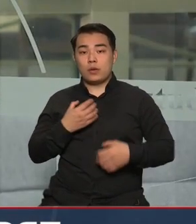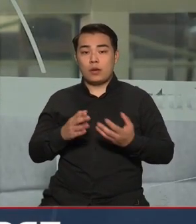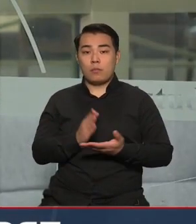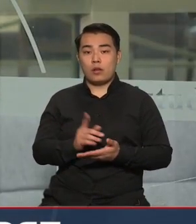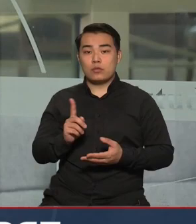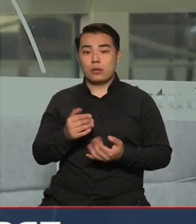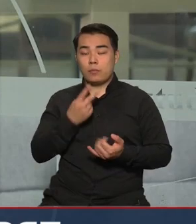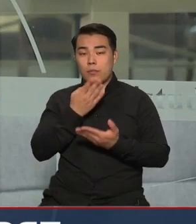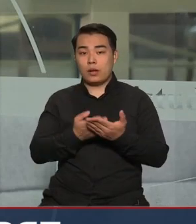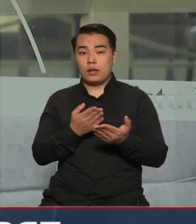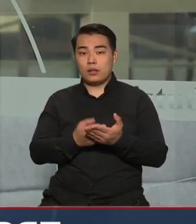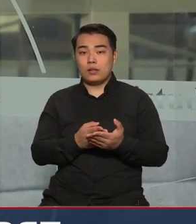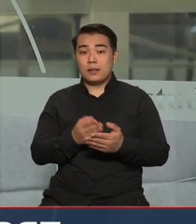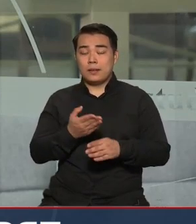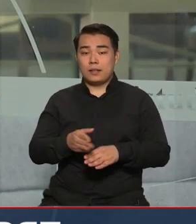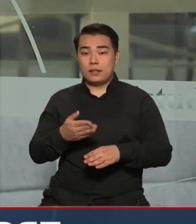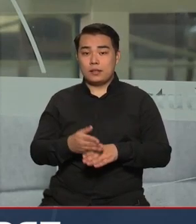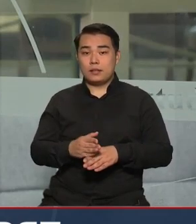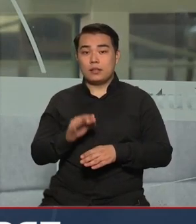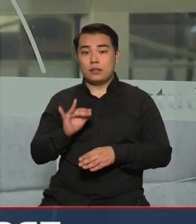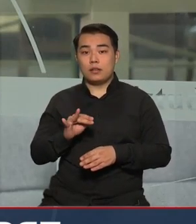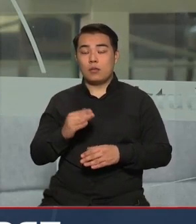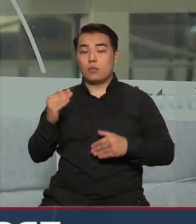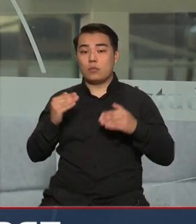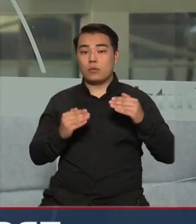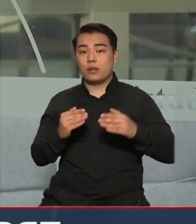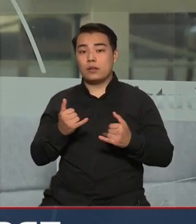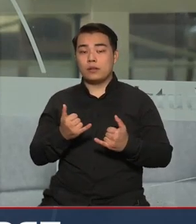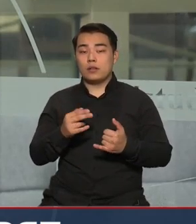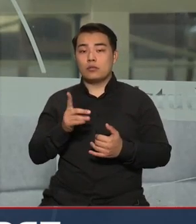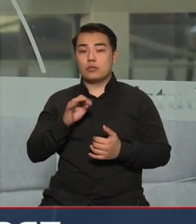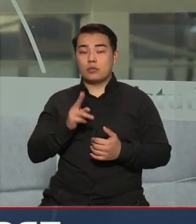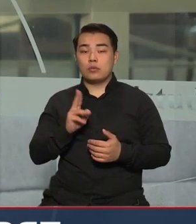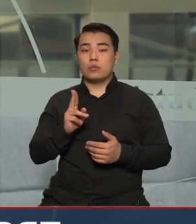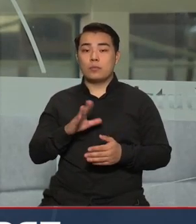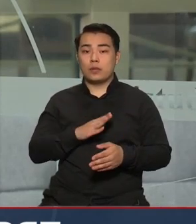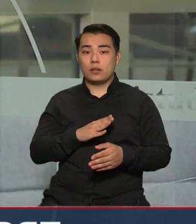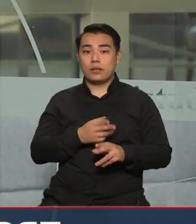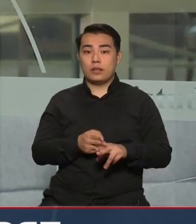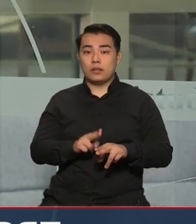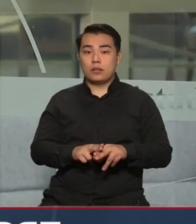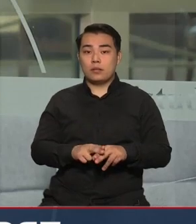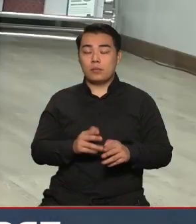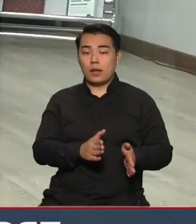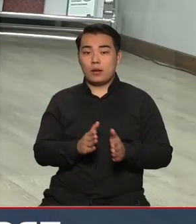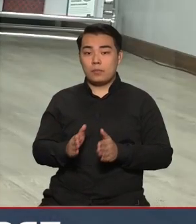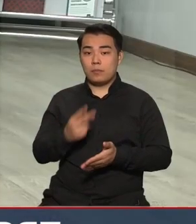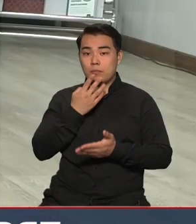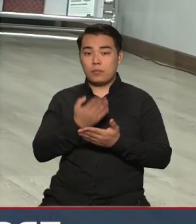там вот объем этих кредитов, а уровень просроченных кредитов в рамках вот этих вот потребительских